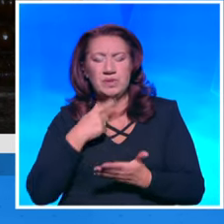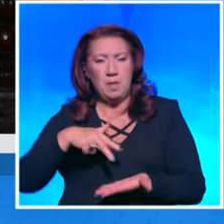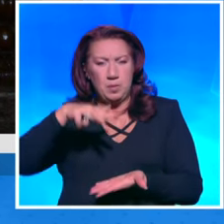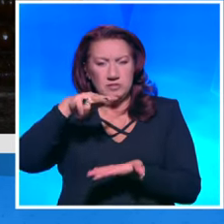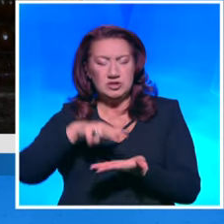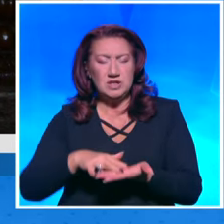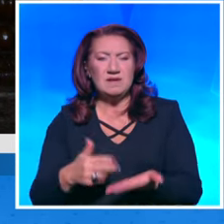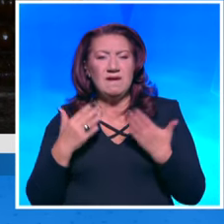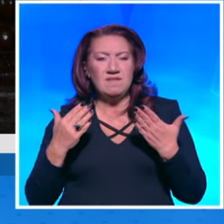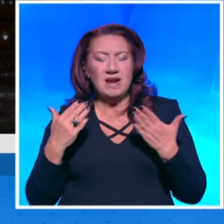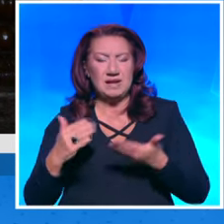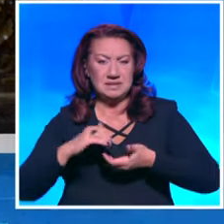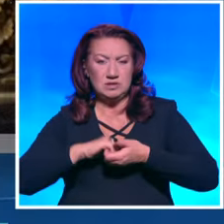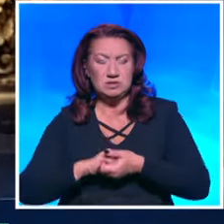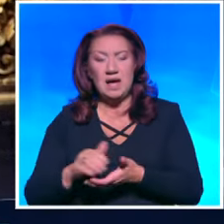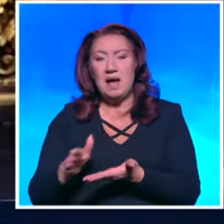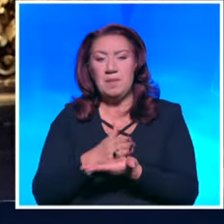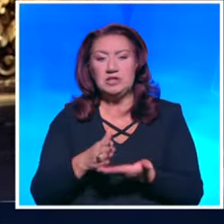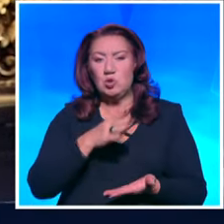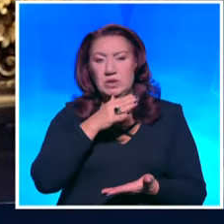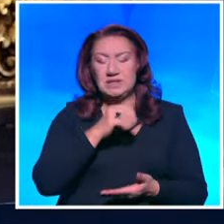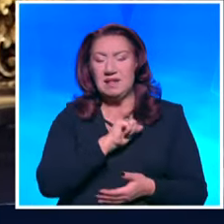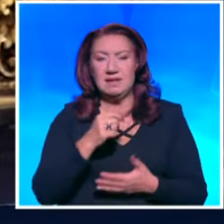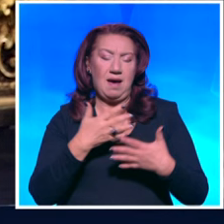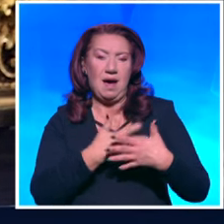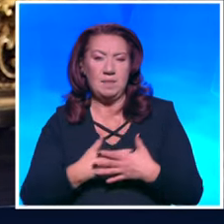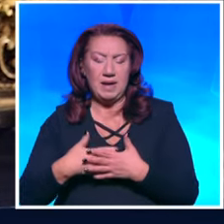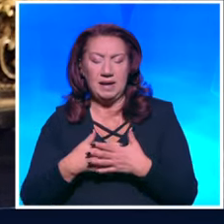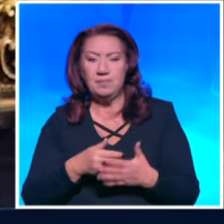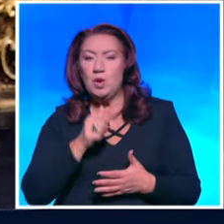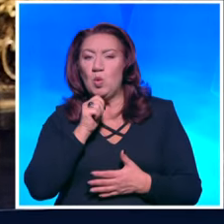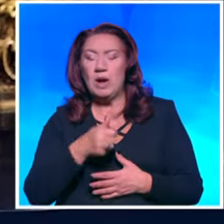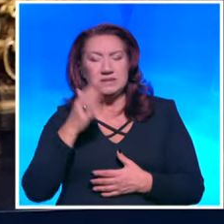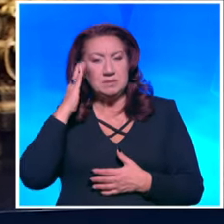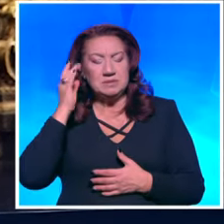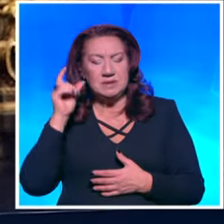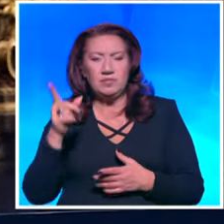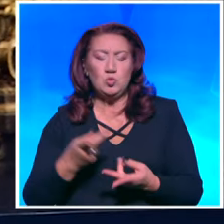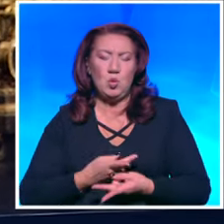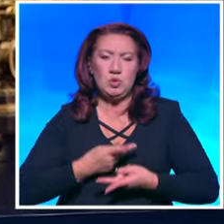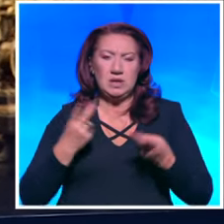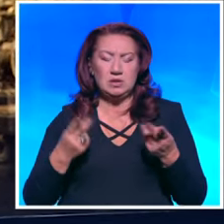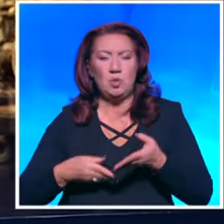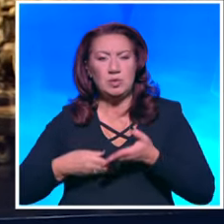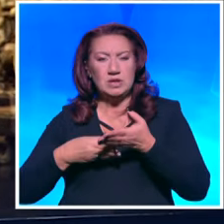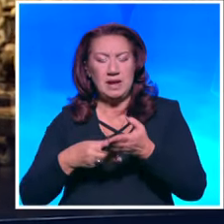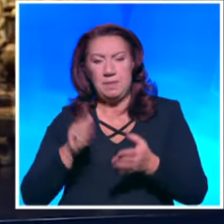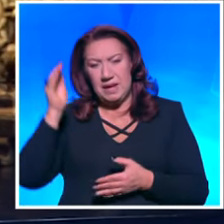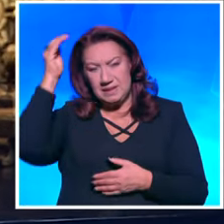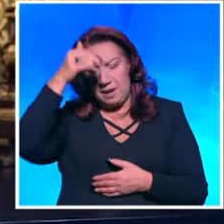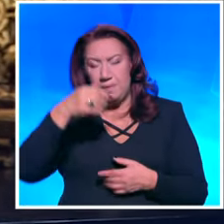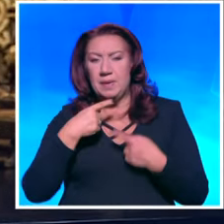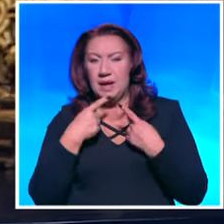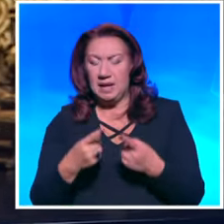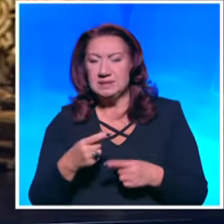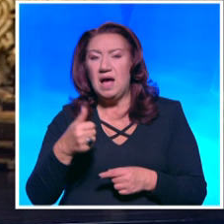между израел и америка унгарският премиер виктор орбан който открито подкрепя доналд тръмп заяви че